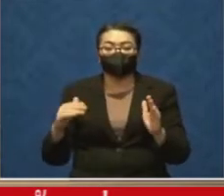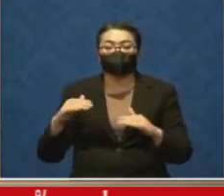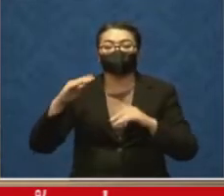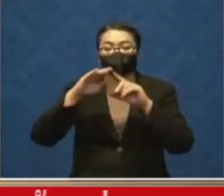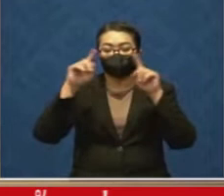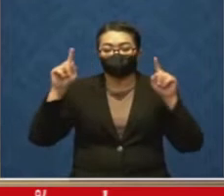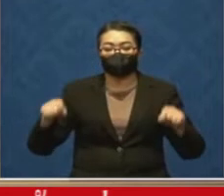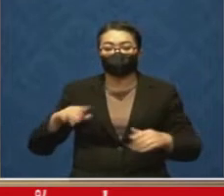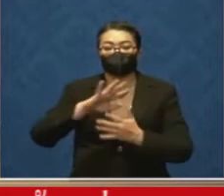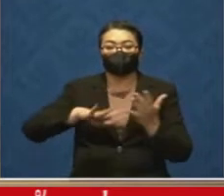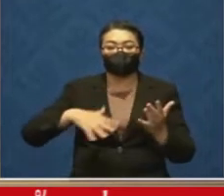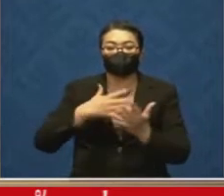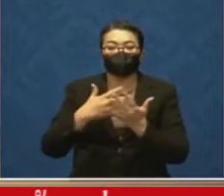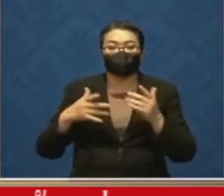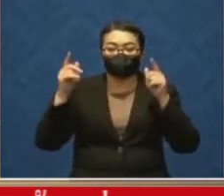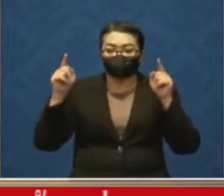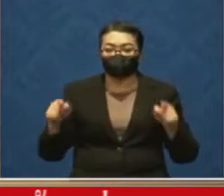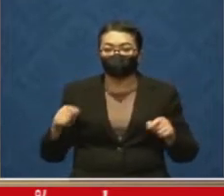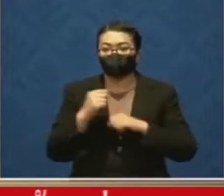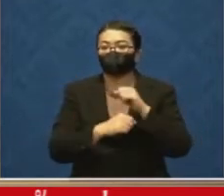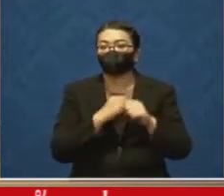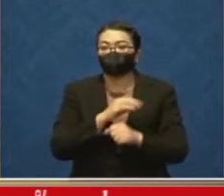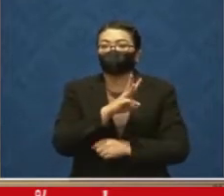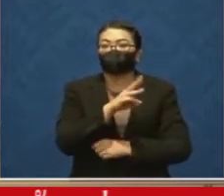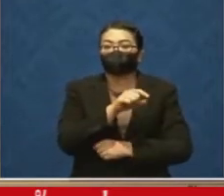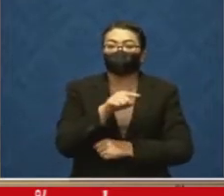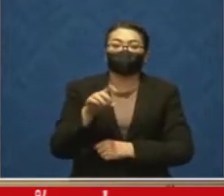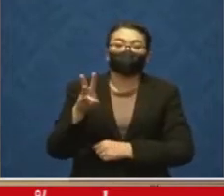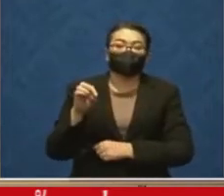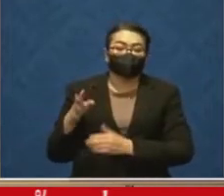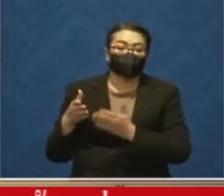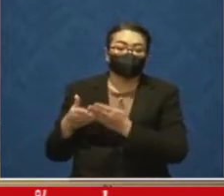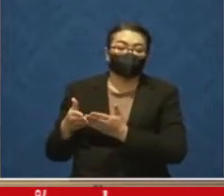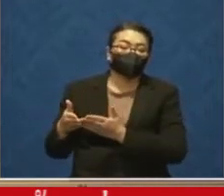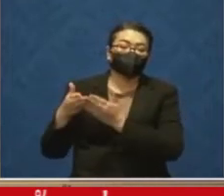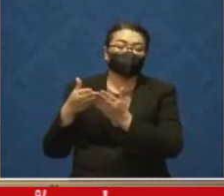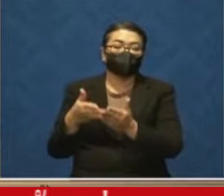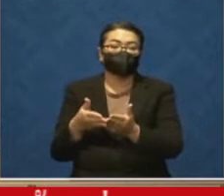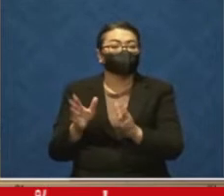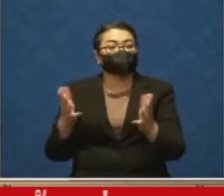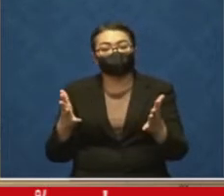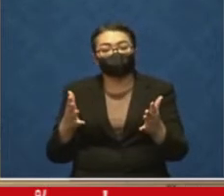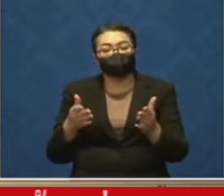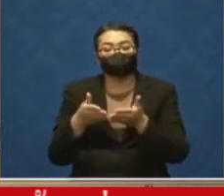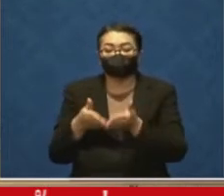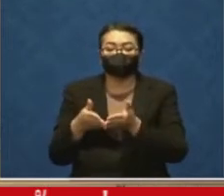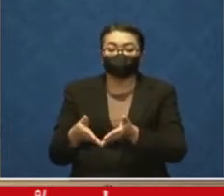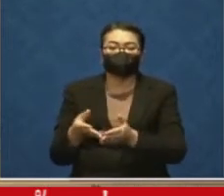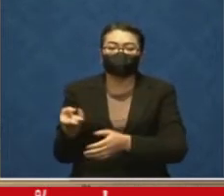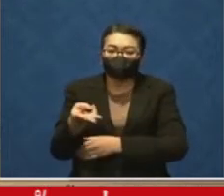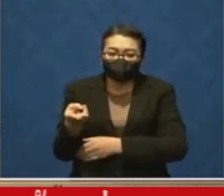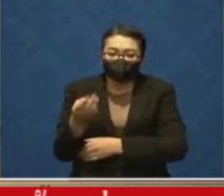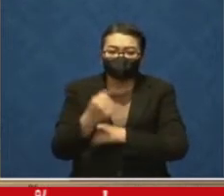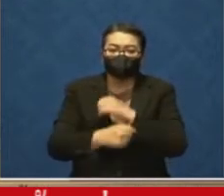ชาร์ท่านจะเห็นชัๆนะครับปี 60-64 เนี่ยครับเรือเราไมได้ออกทะเลเทาไร่ครับที่สำคัญก็คือ